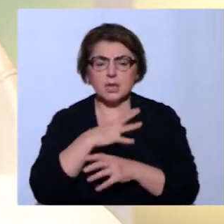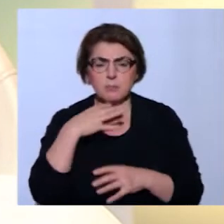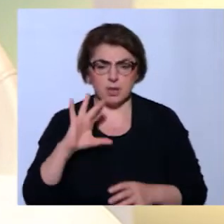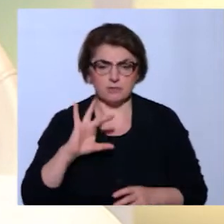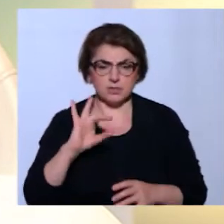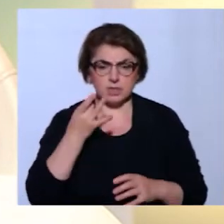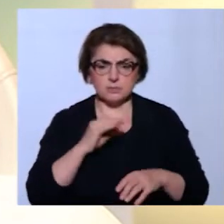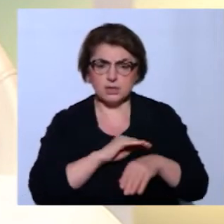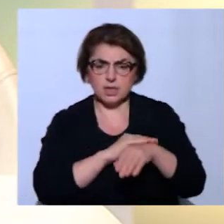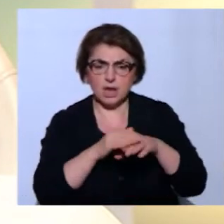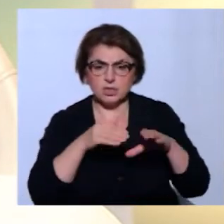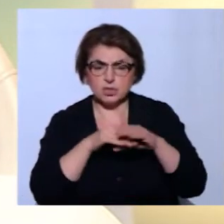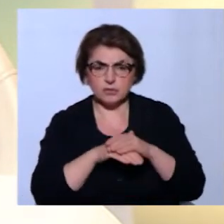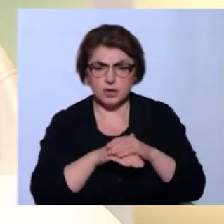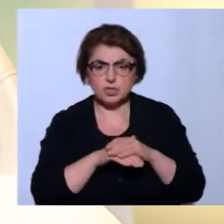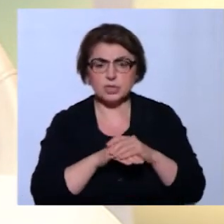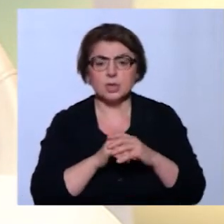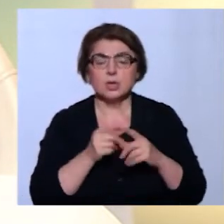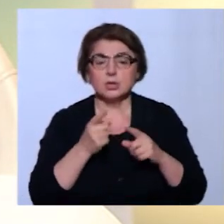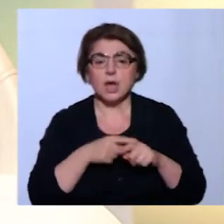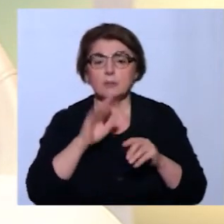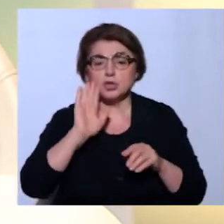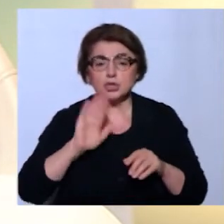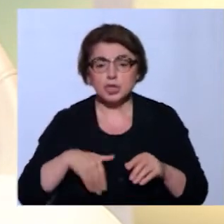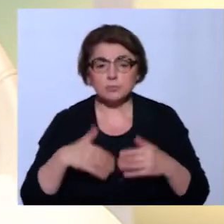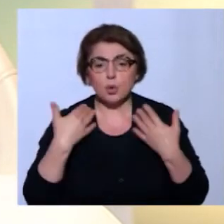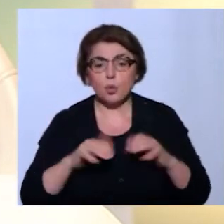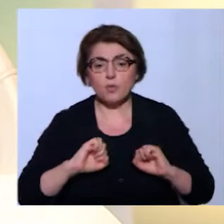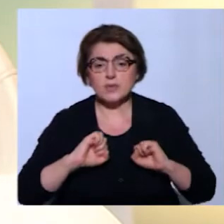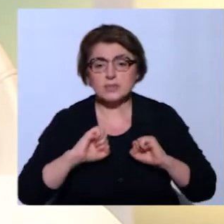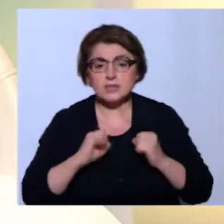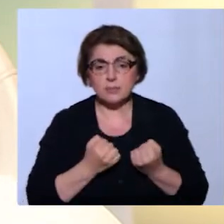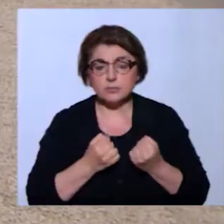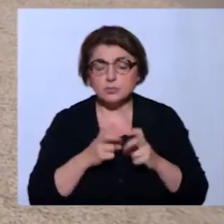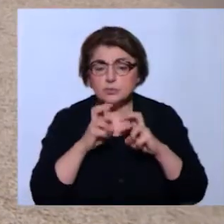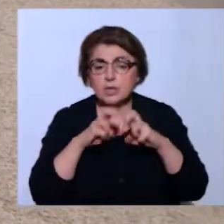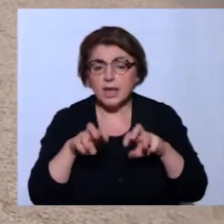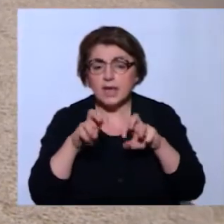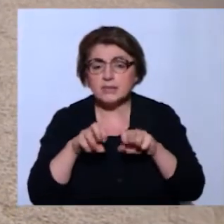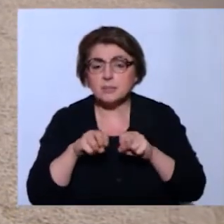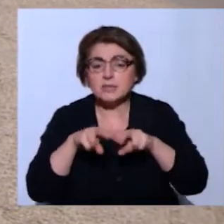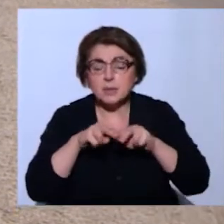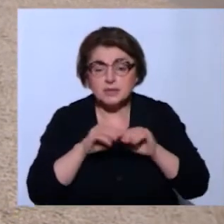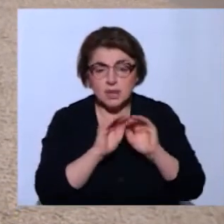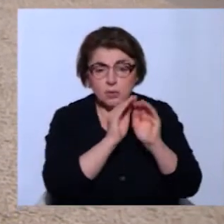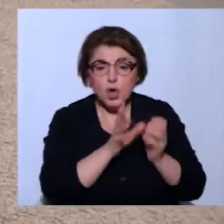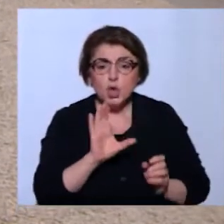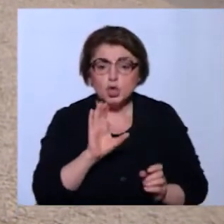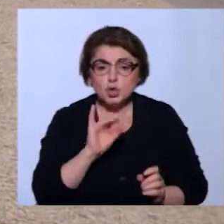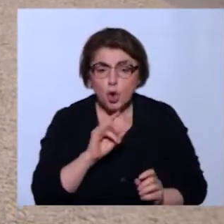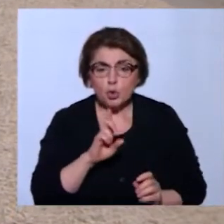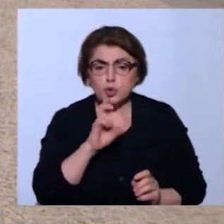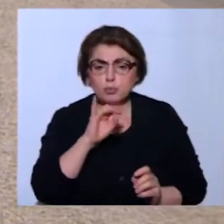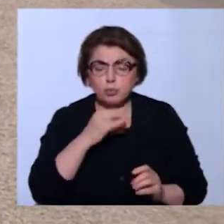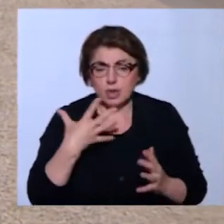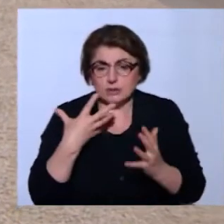ცხიმს კანქვეშ და ამის შემდეგ უკვე ზამთრისთვის ეძებენ სოროს, ბუნაგს ან სხვა რაღაცა